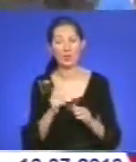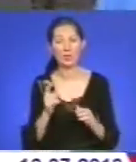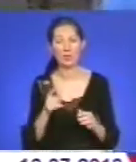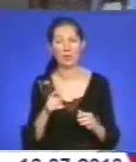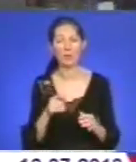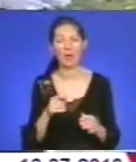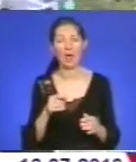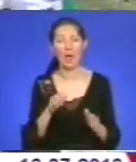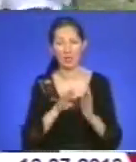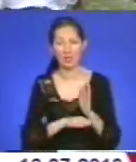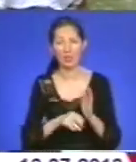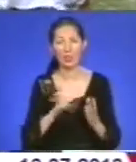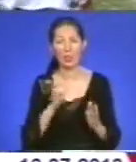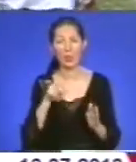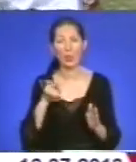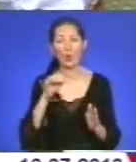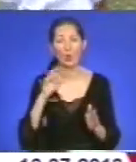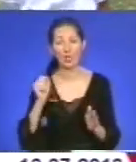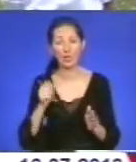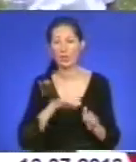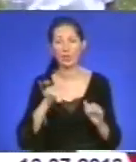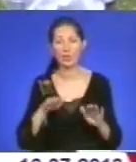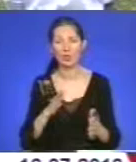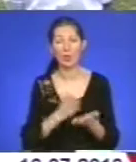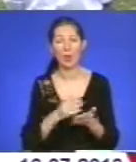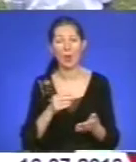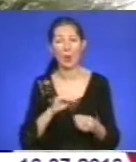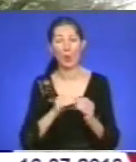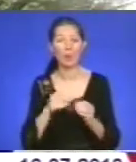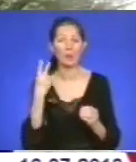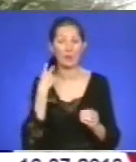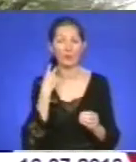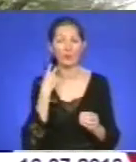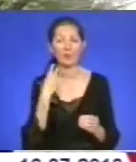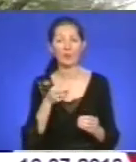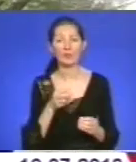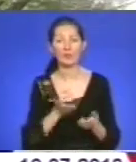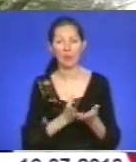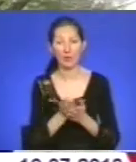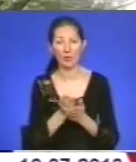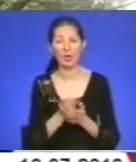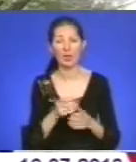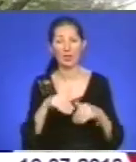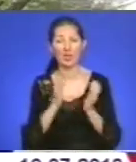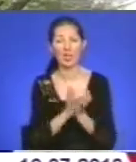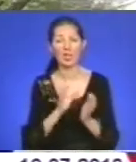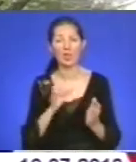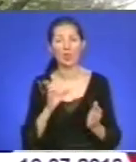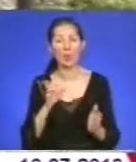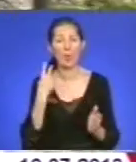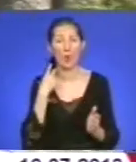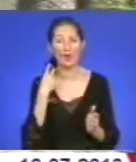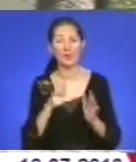– у бюджетників. Невирішеною залишається проблема заборгованості виплат. Загальна сума боргу в області – 8,7